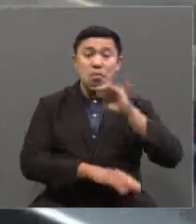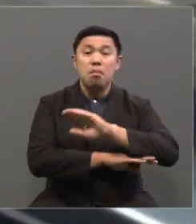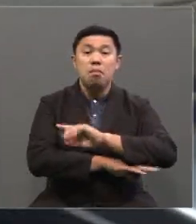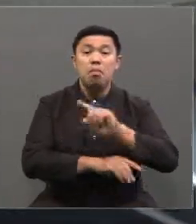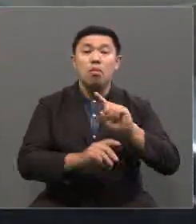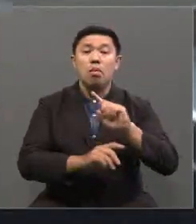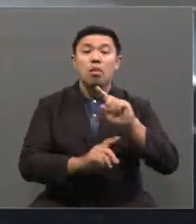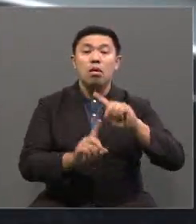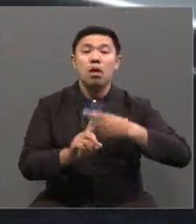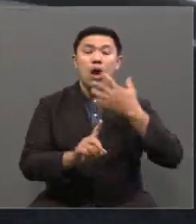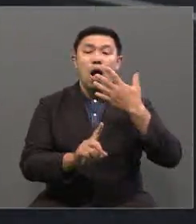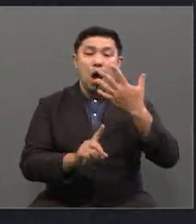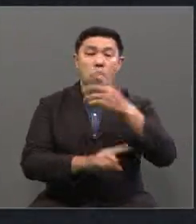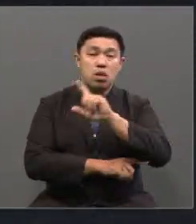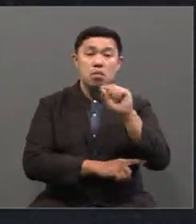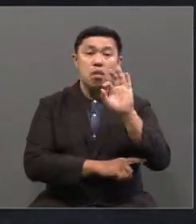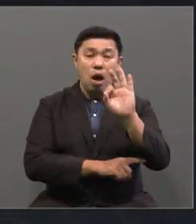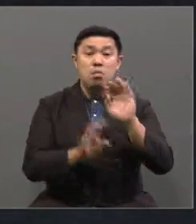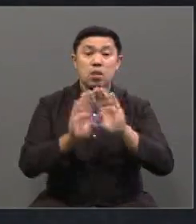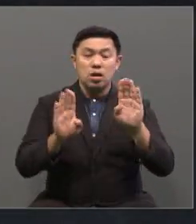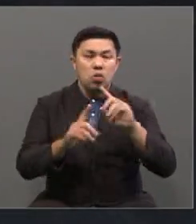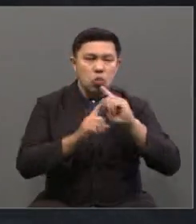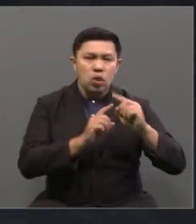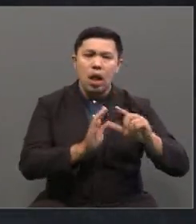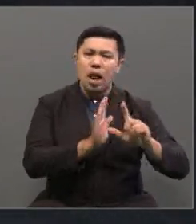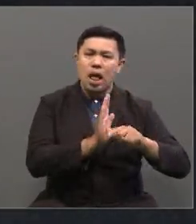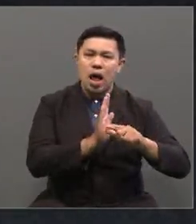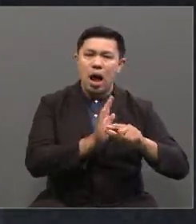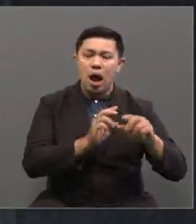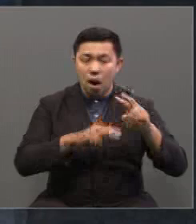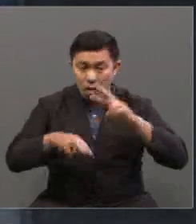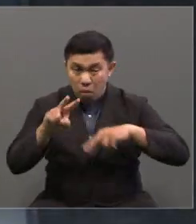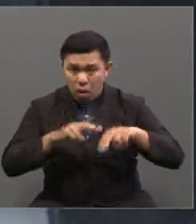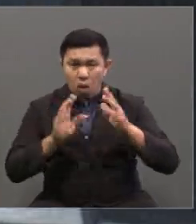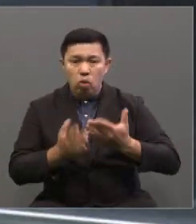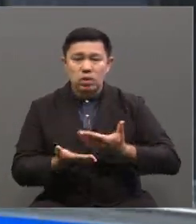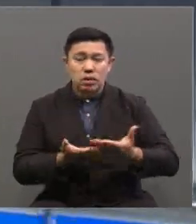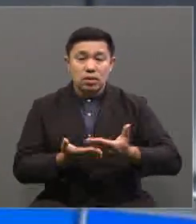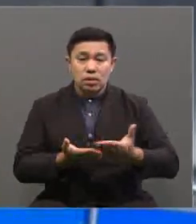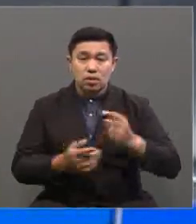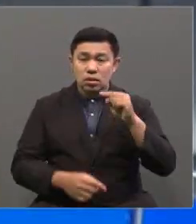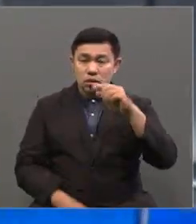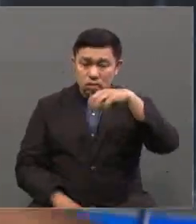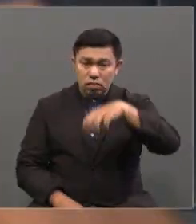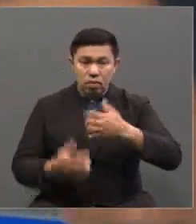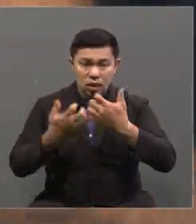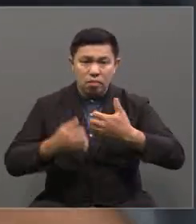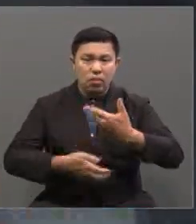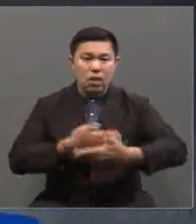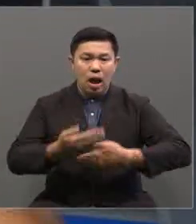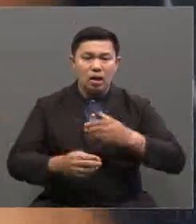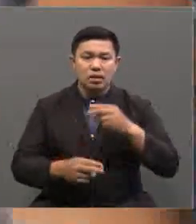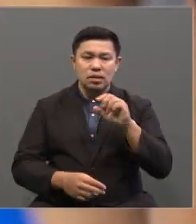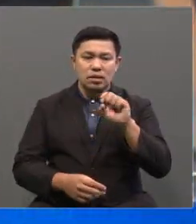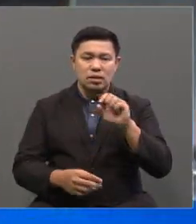19พฤษภาคมบิ๊กโจ๊กได้นัดหารือกับเลขาธิการคณะกรรมการคุ้มครองผู้บริโภคเกี่ยวกับเรื่องโรงงานอุตสาหกรรมที่จำหน่ายสารไซยา